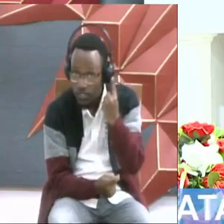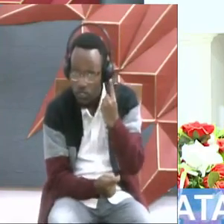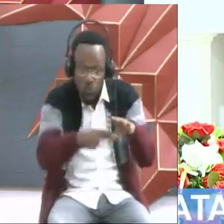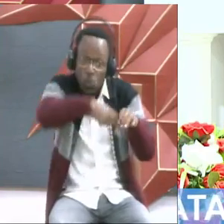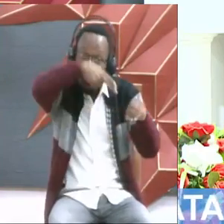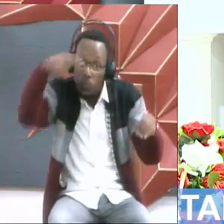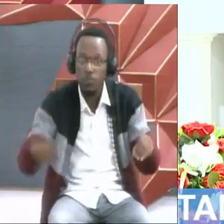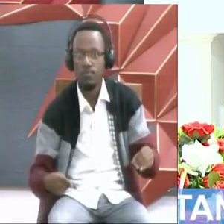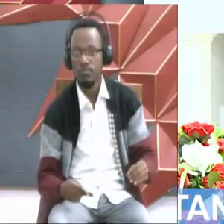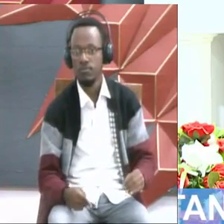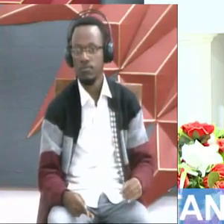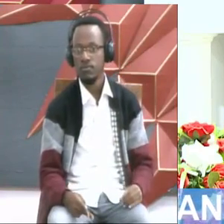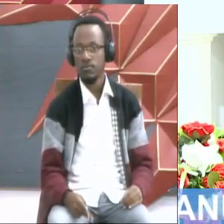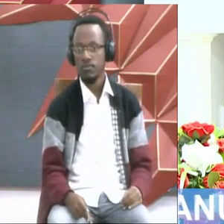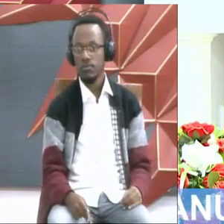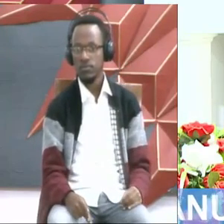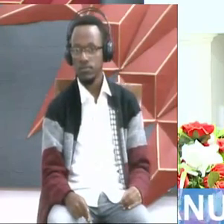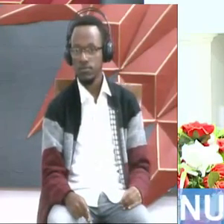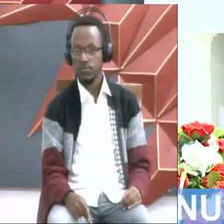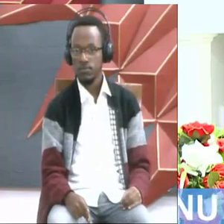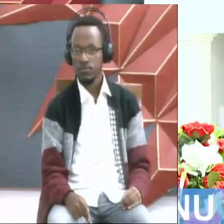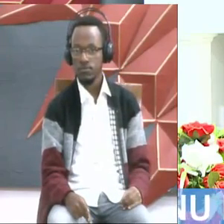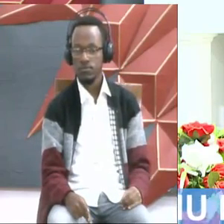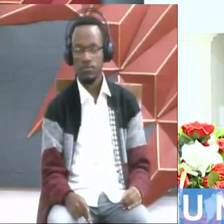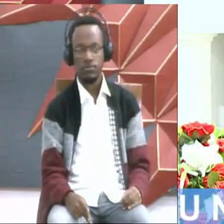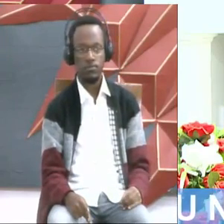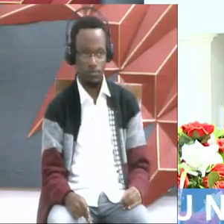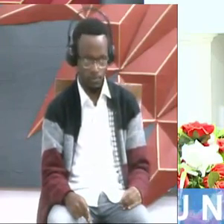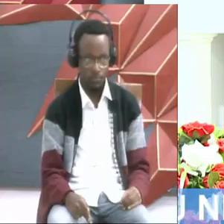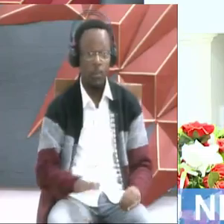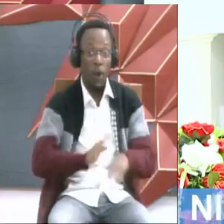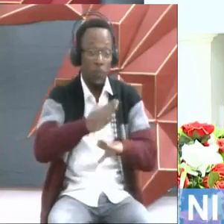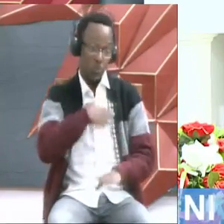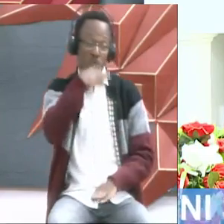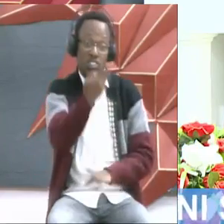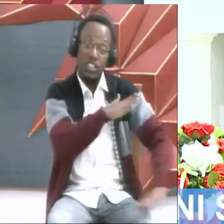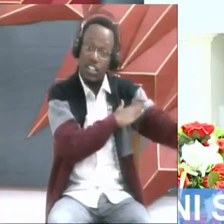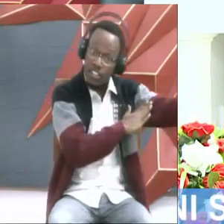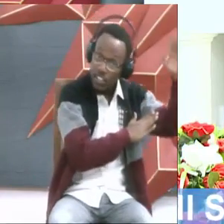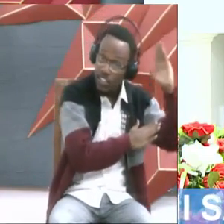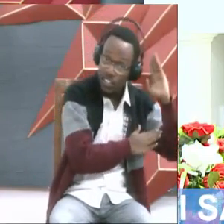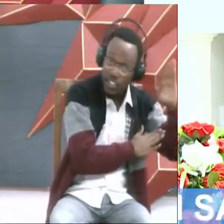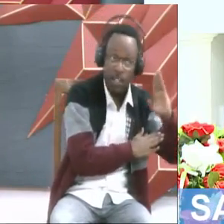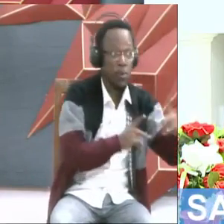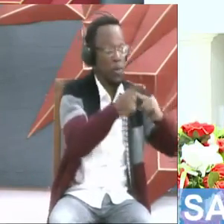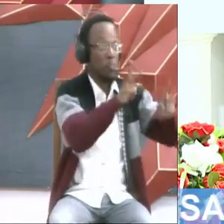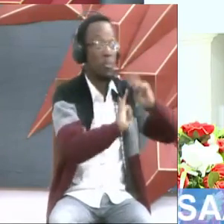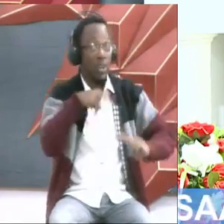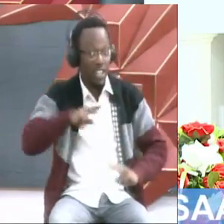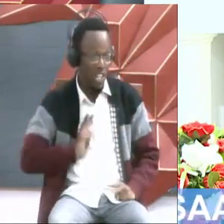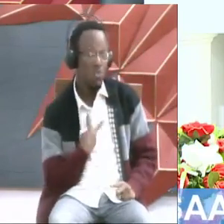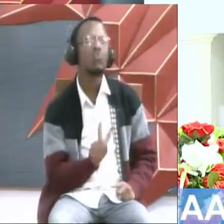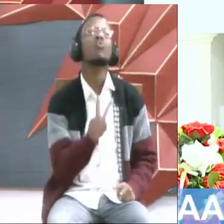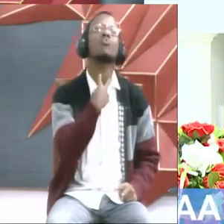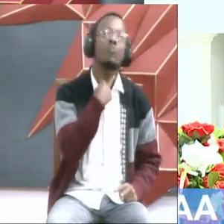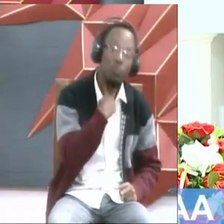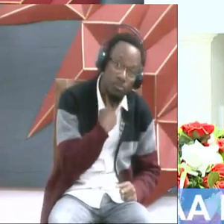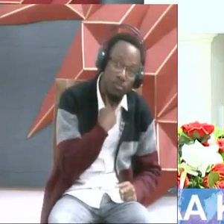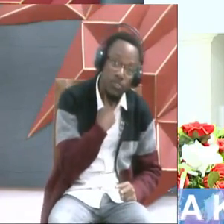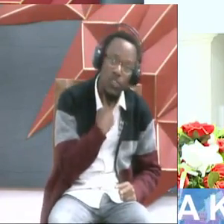tubivemo dusabe ikigongo imana n'abo twacumuye ko hiyo